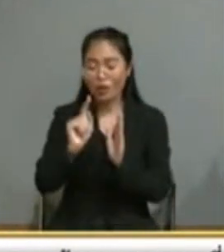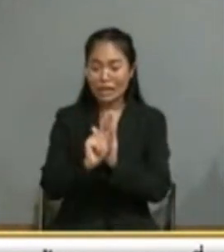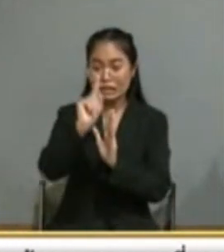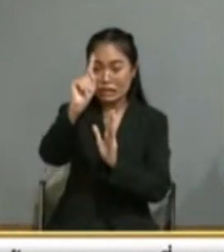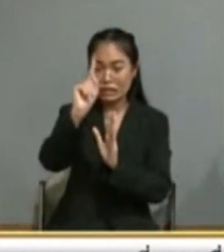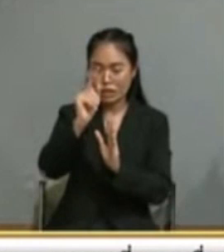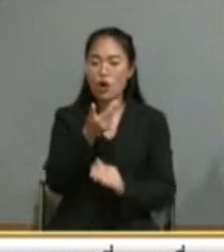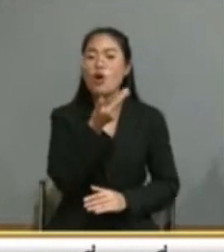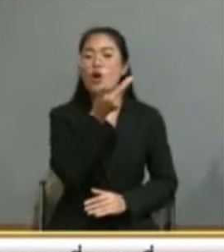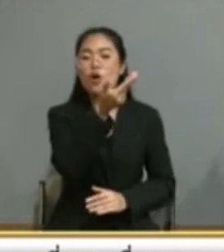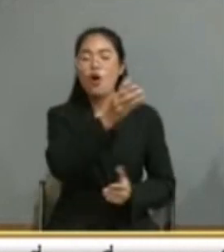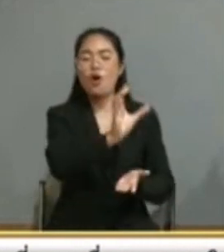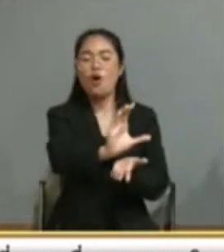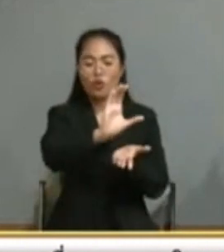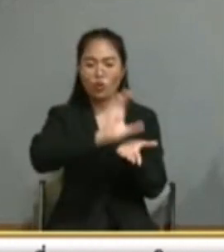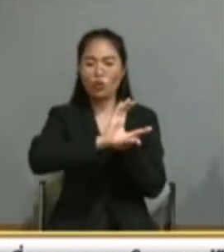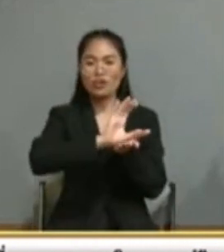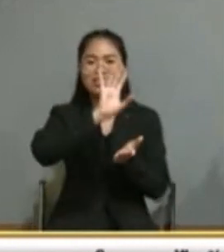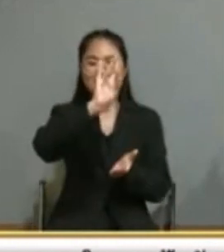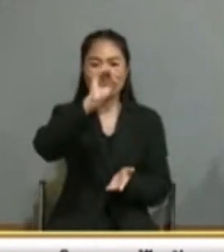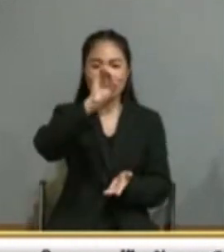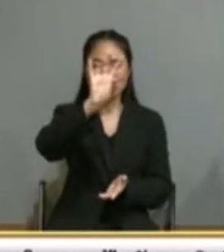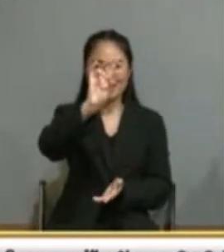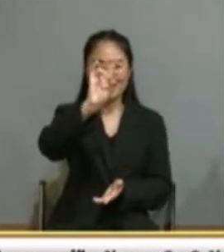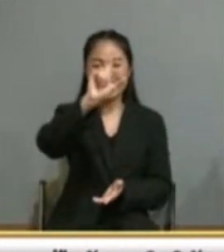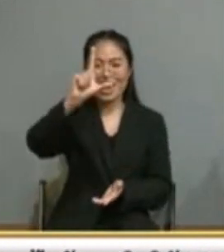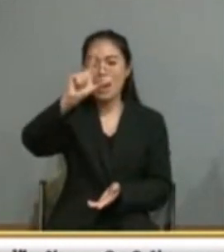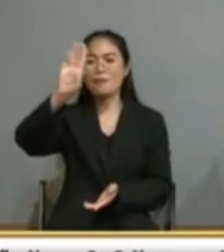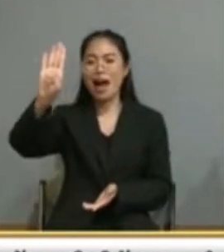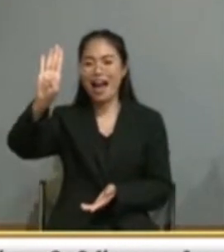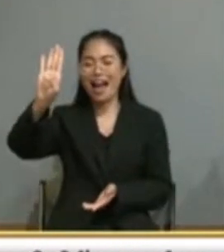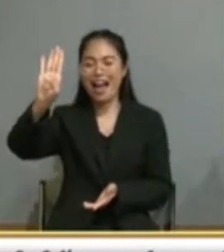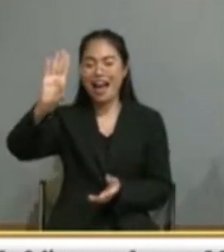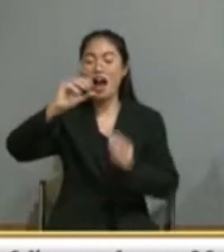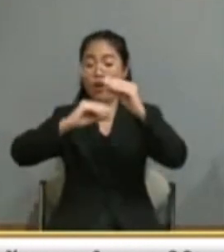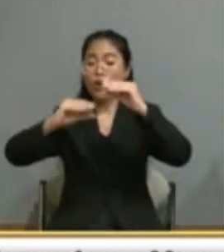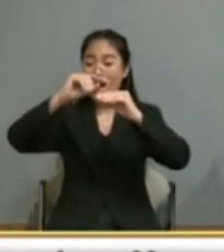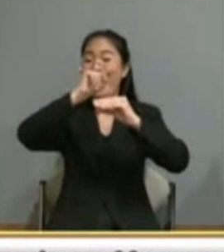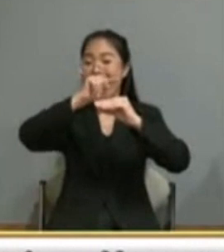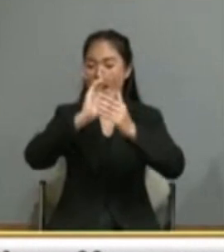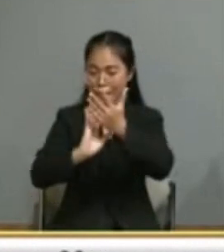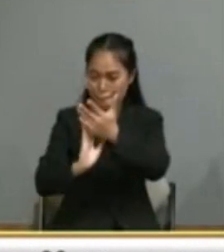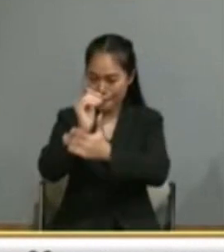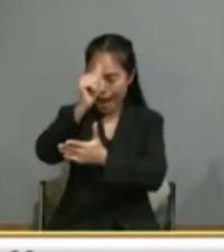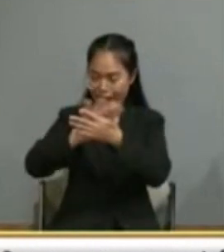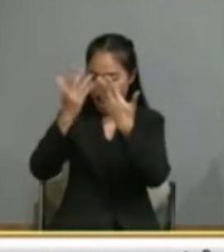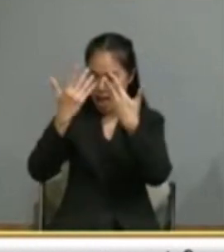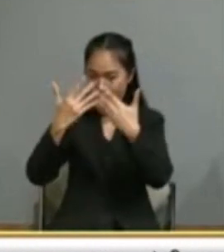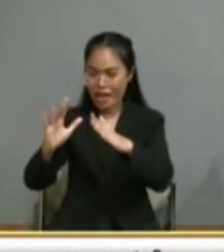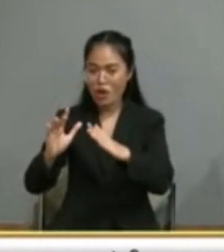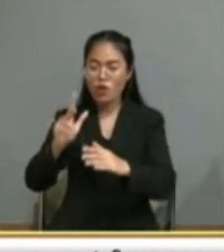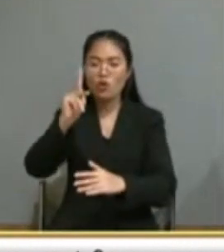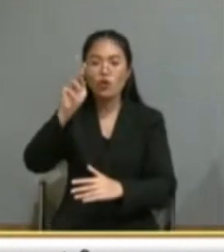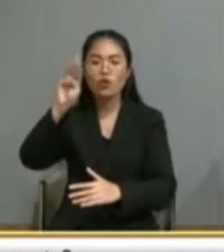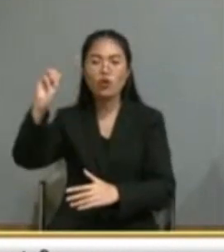ในครั้งแรก เราจะขอในบเงินก็ประมาณ 75 ล้านบาทก่อน algebraเมื่อโงการดังเก่าเสรเรีบร้อยแล้ว